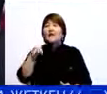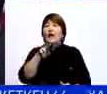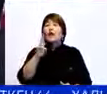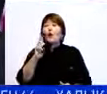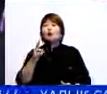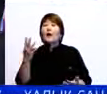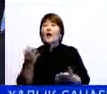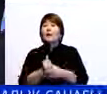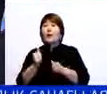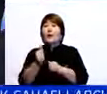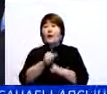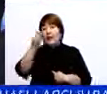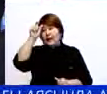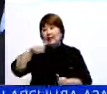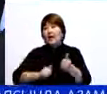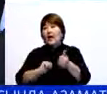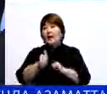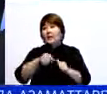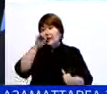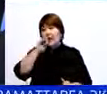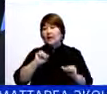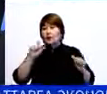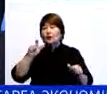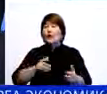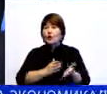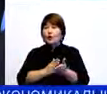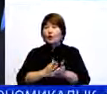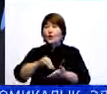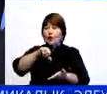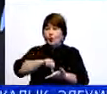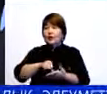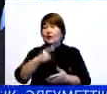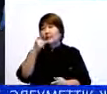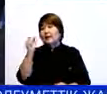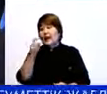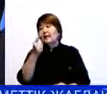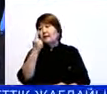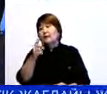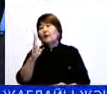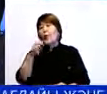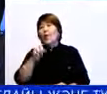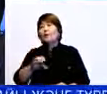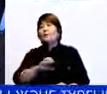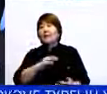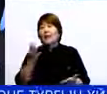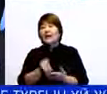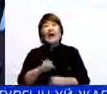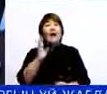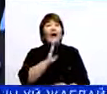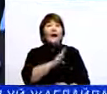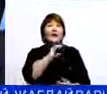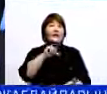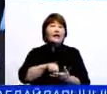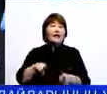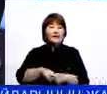топ жарды. Елдер арасындағы бәсекеде қазақстандық спортшылар жүйелі өнер көрсетіп, бір алтын, бір қола медаль жеңіп алды. Ал әйелдер